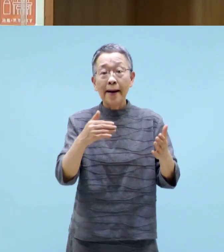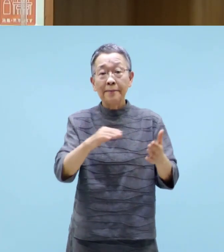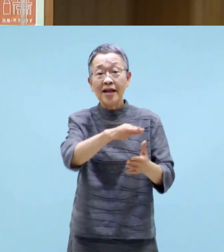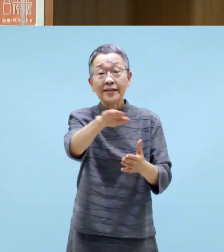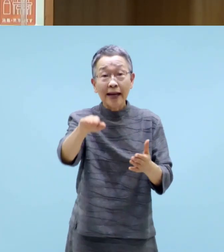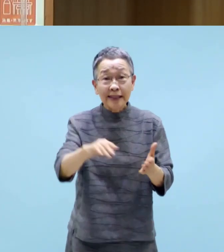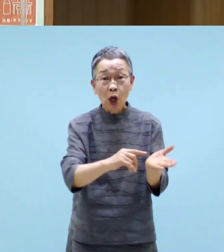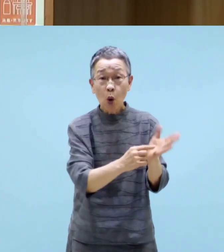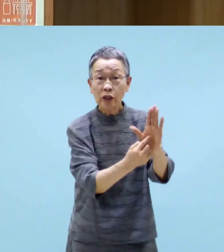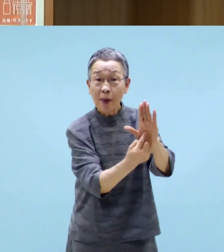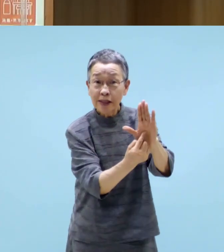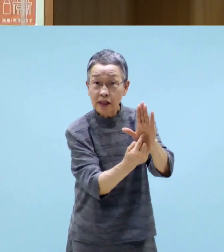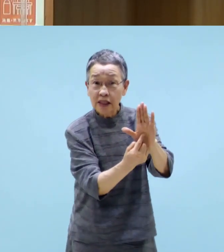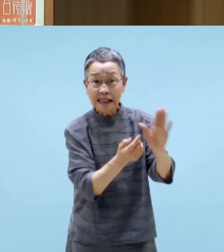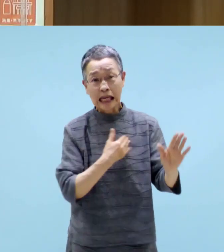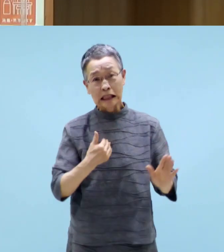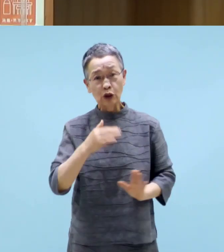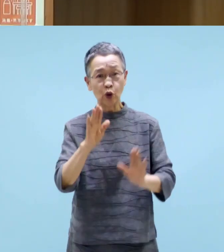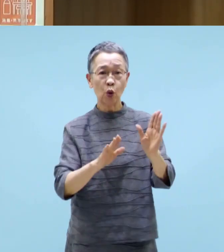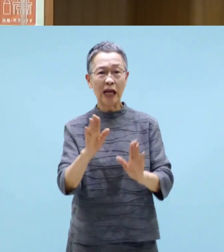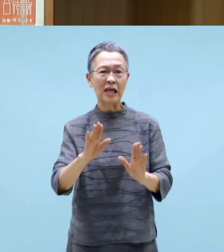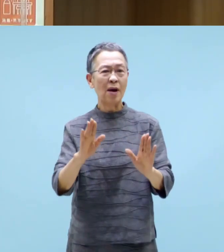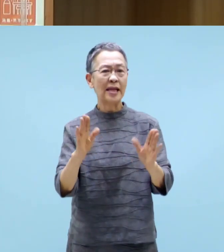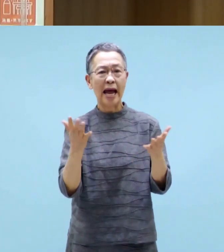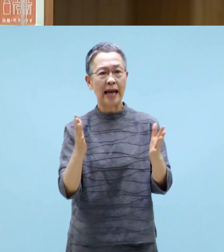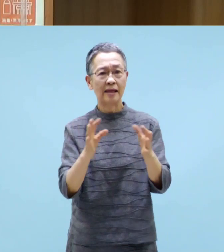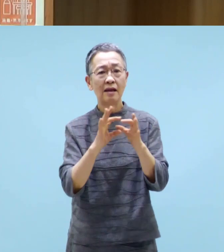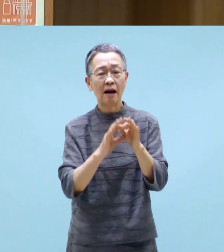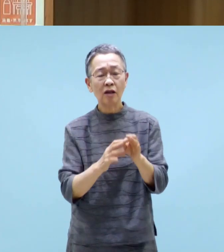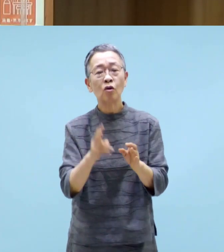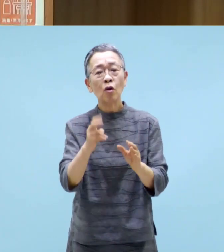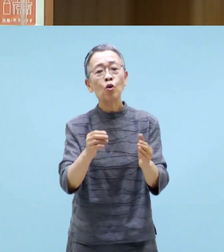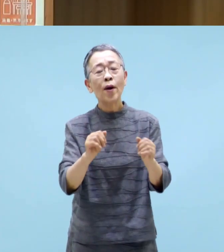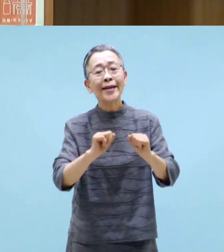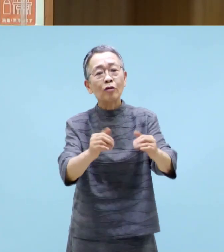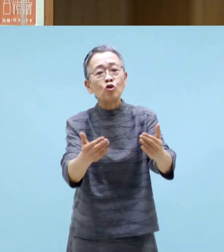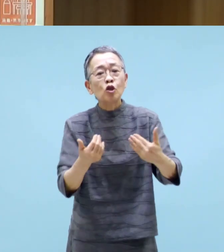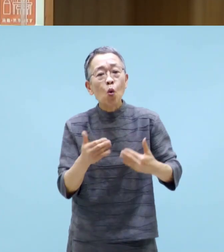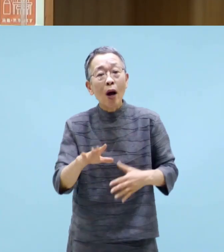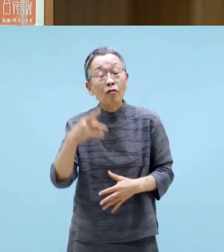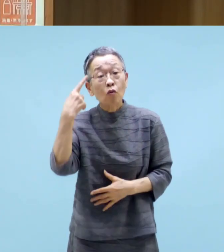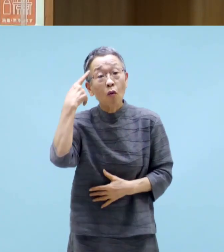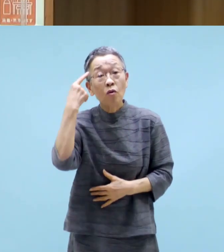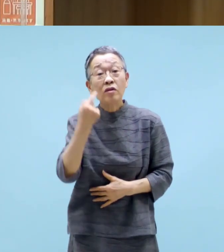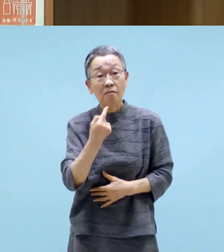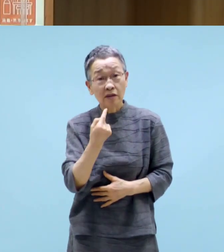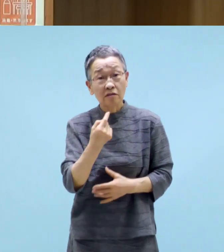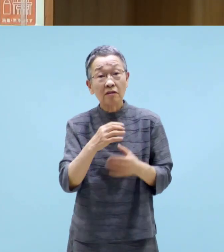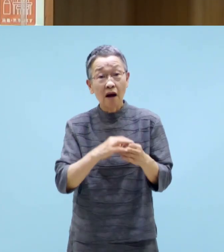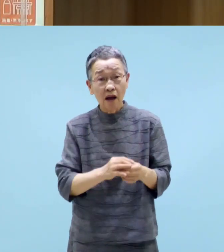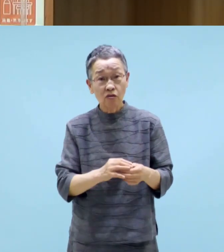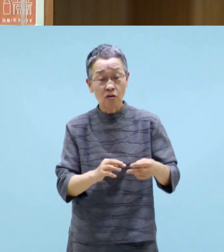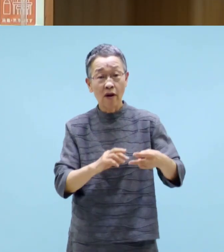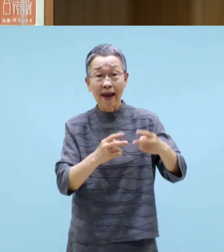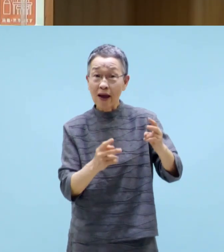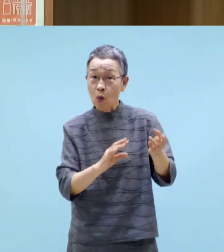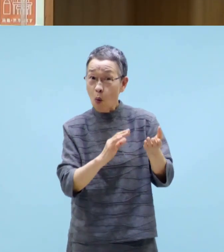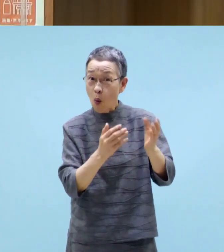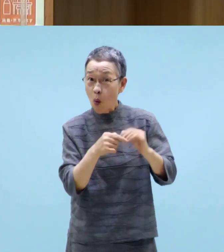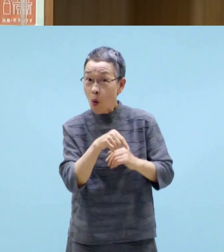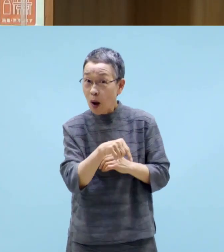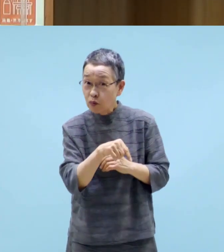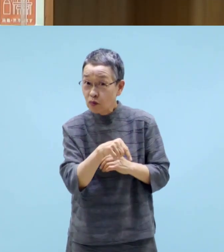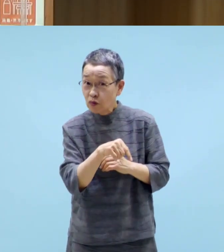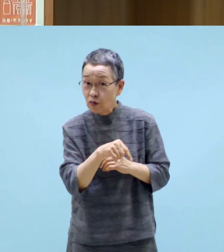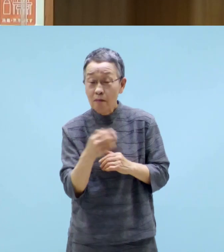ような状況ではありませんが、まあ、そういったことをやる必要があるだろうと思っています。またそういった英国株におけるですね、確認